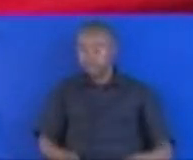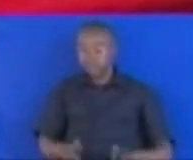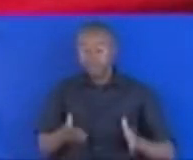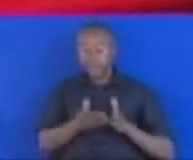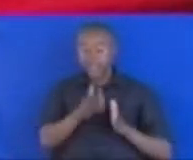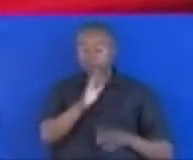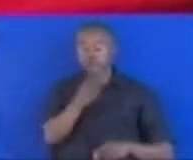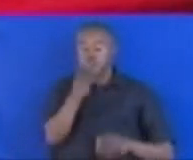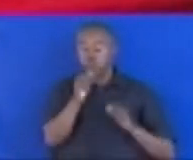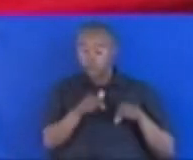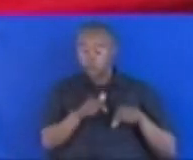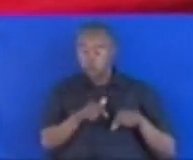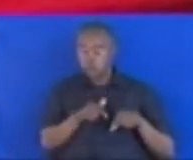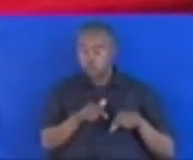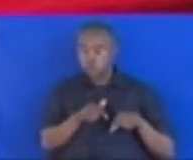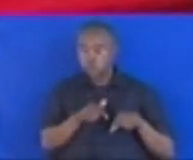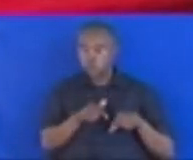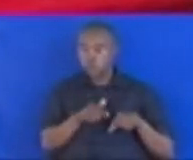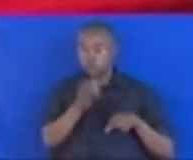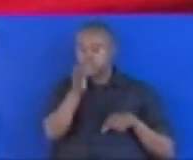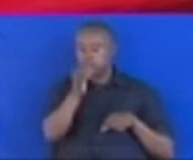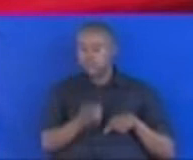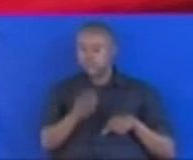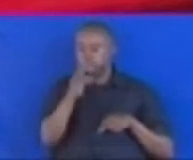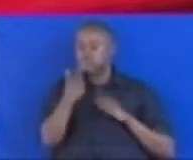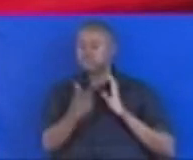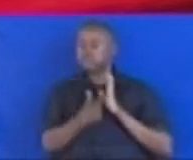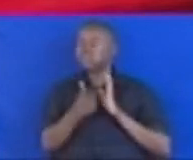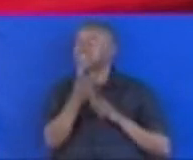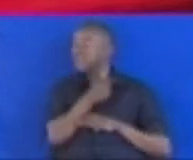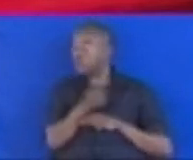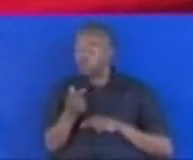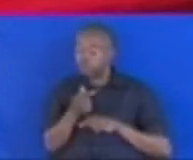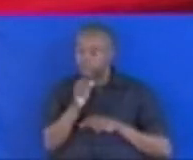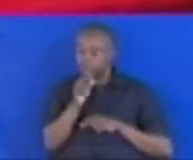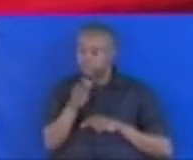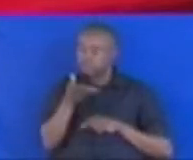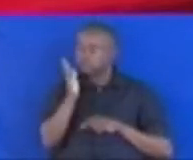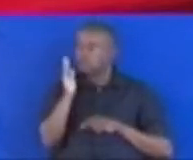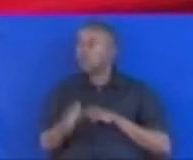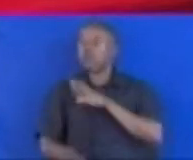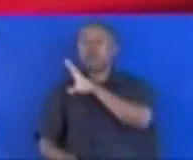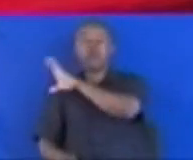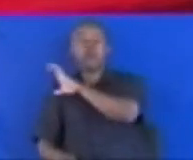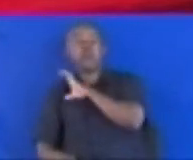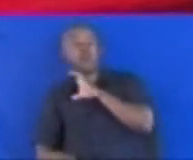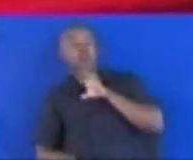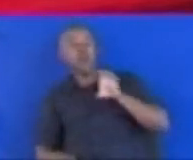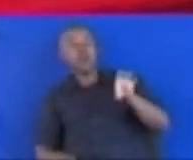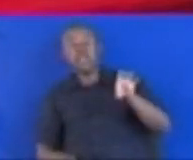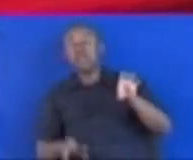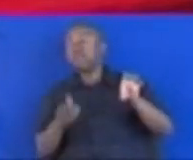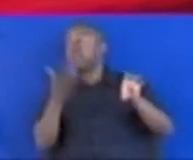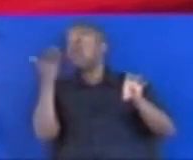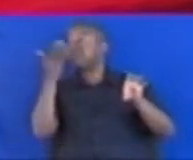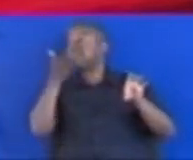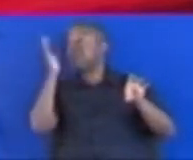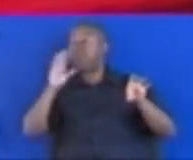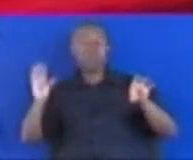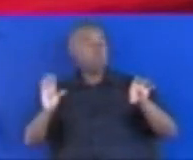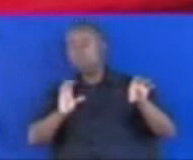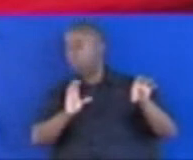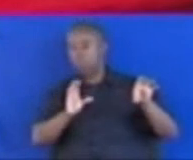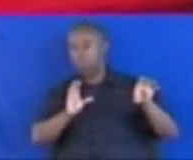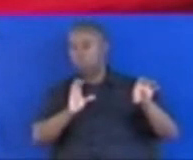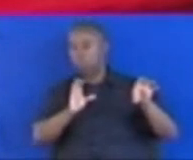Machi 2021 ni 26.6% tu ya fedha ndio zilikuwa zimepokelewa. Licha ya taarifa ya wizara